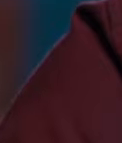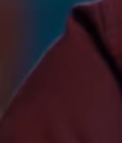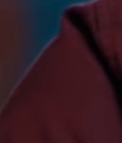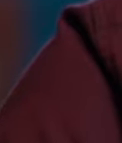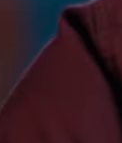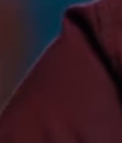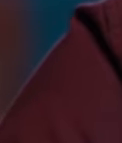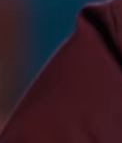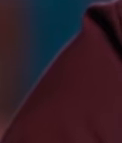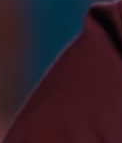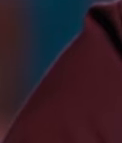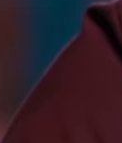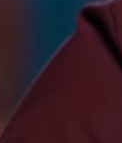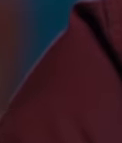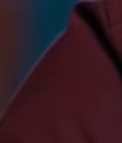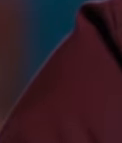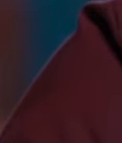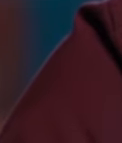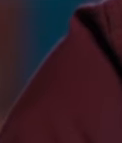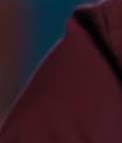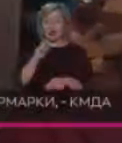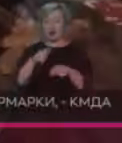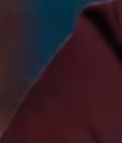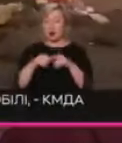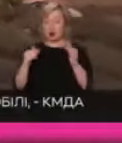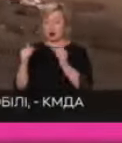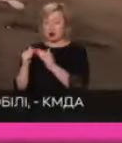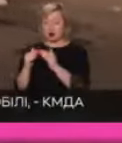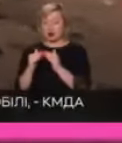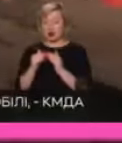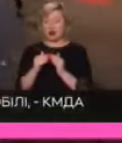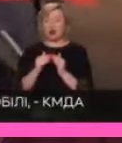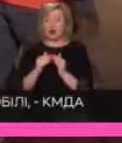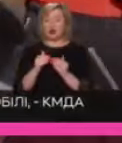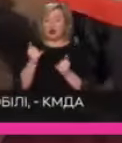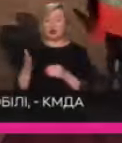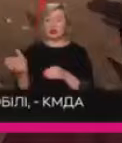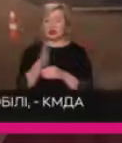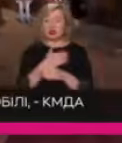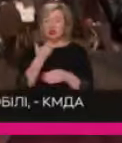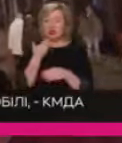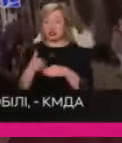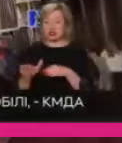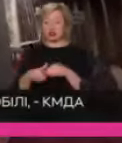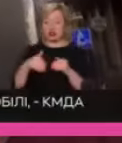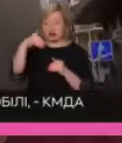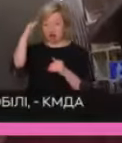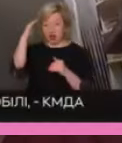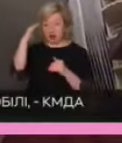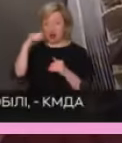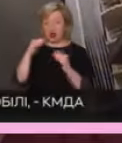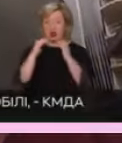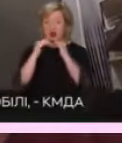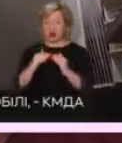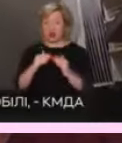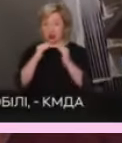ще декілька мафів. Комунальники демонтували аж 3 кіоски. Після демонтажу вказується, що територію приведуть до ладу, висадять зелені